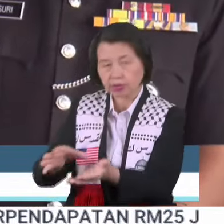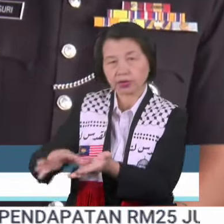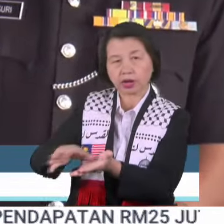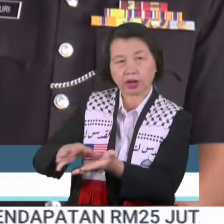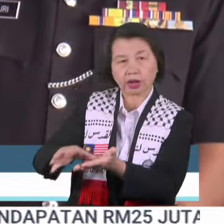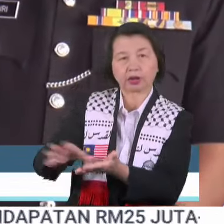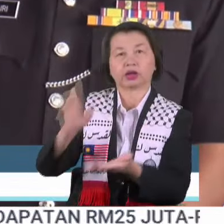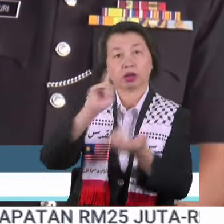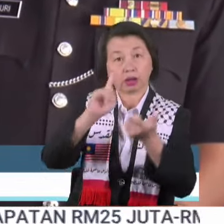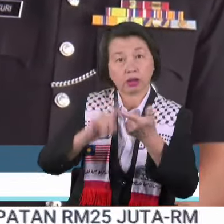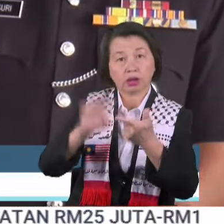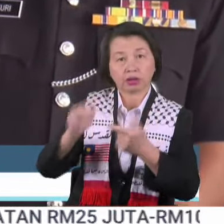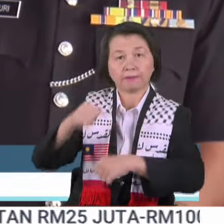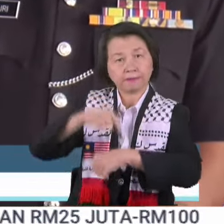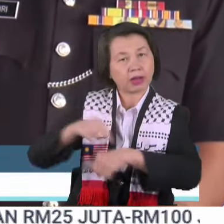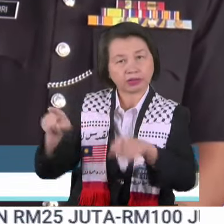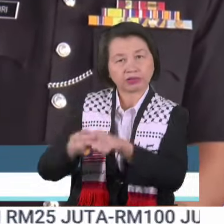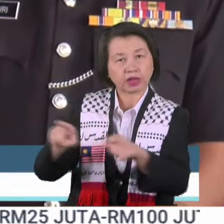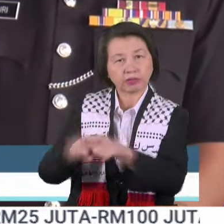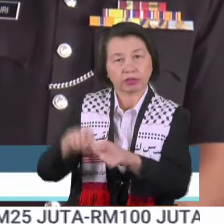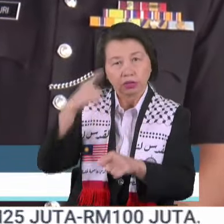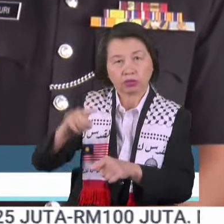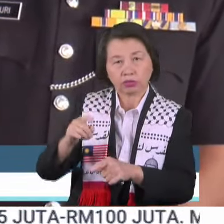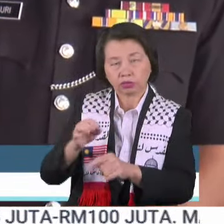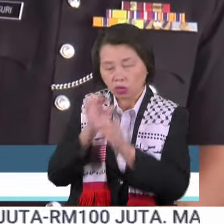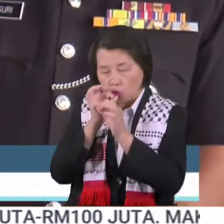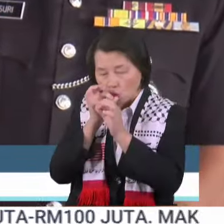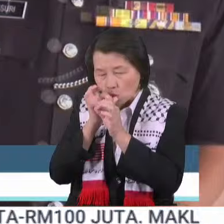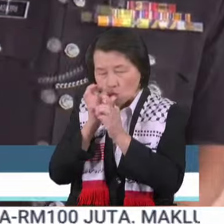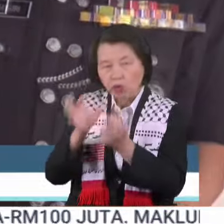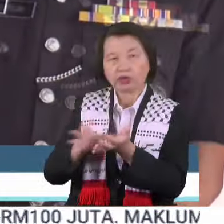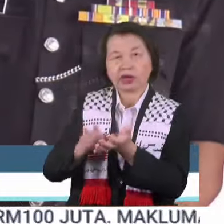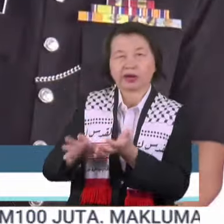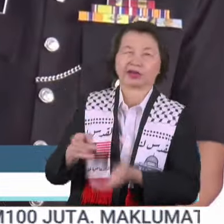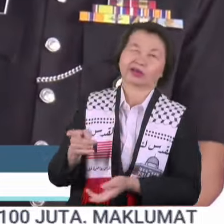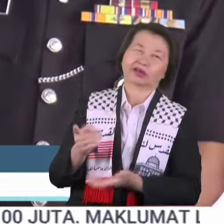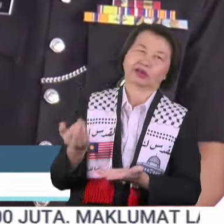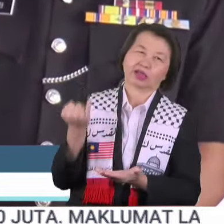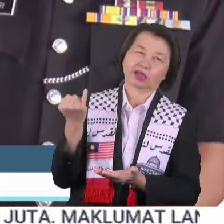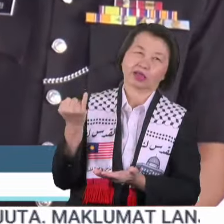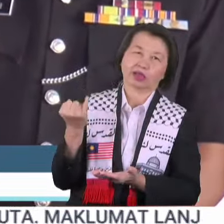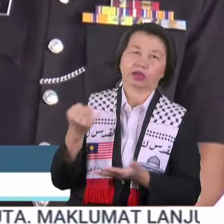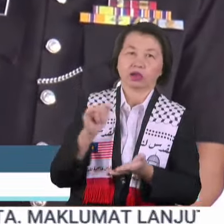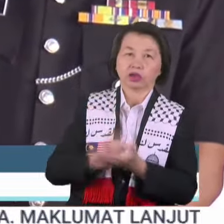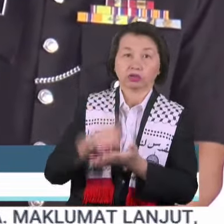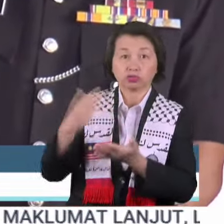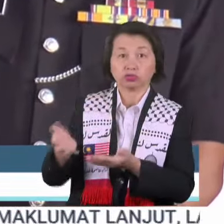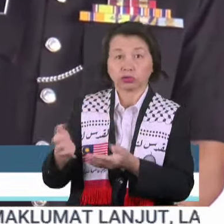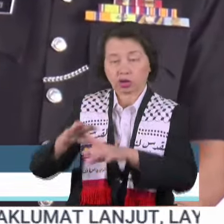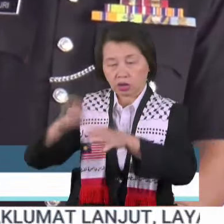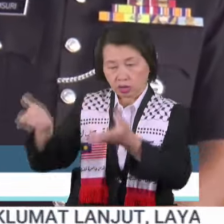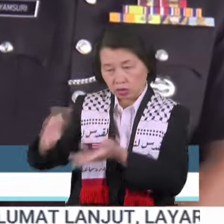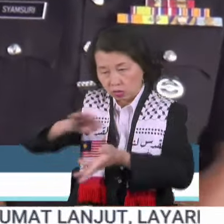tempat dan waktu yang sama untuk menghisap dadah. Yang itu telah dibungkus